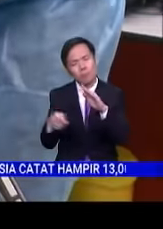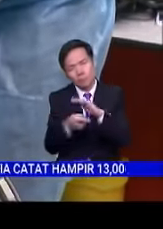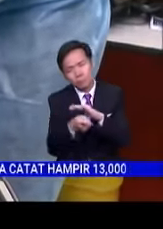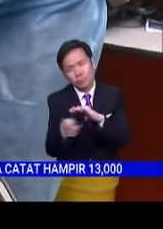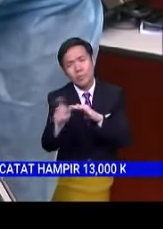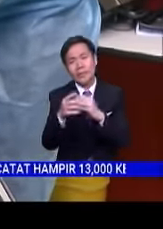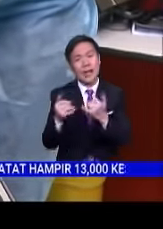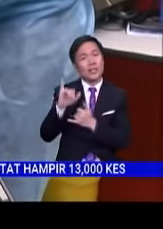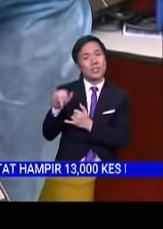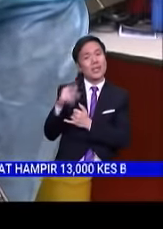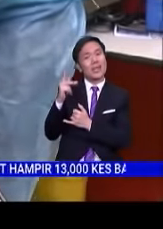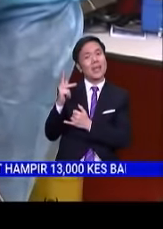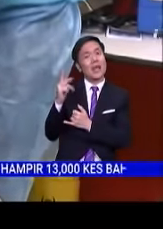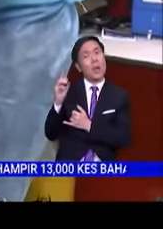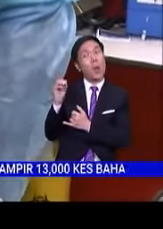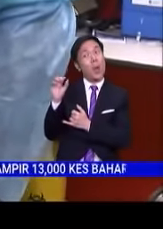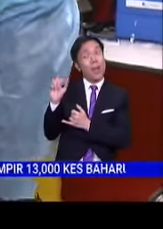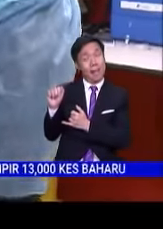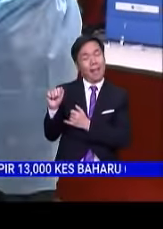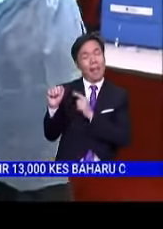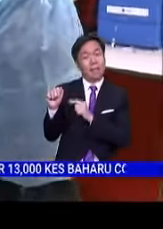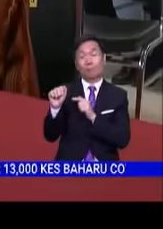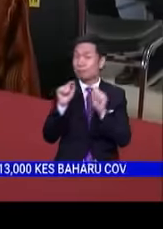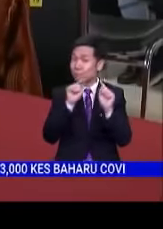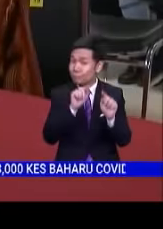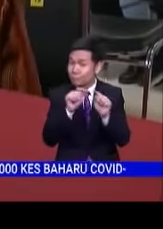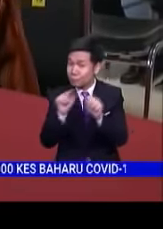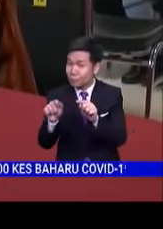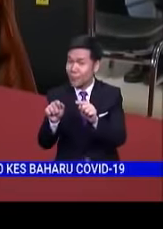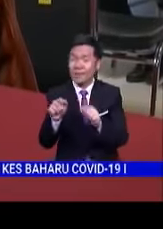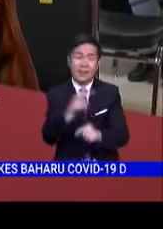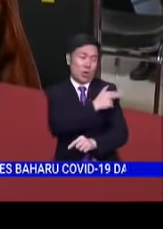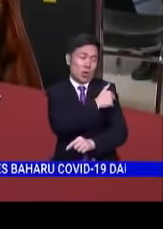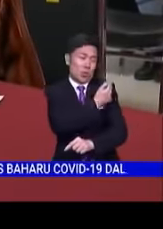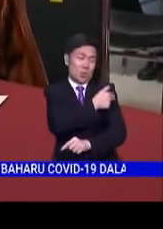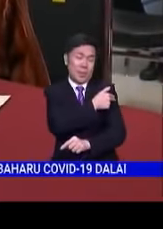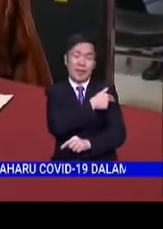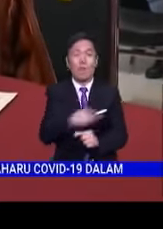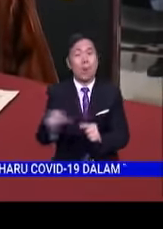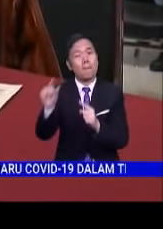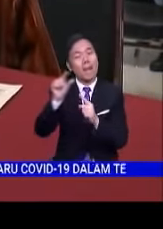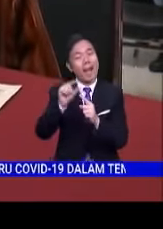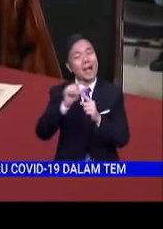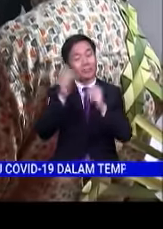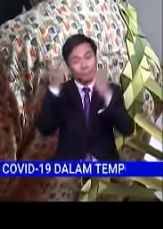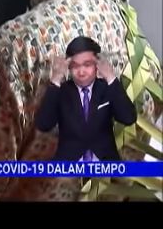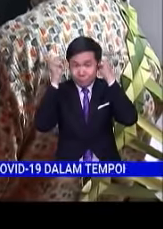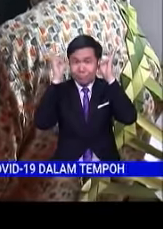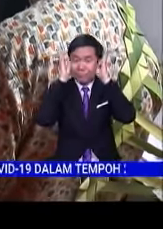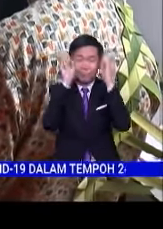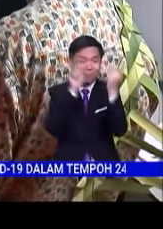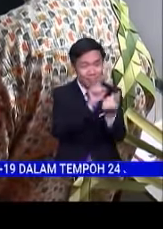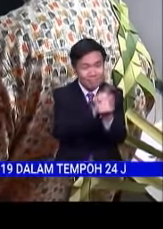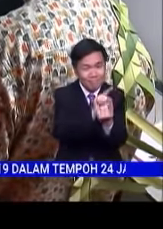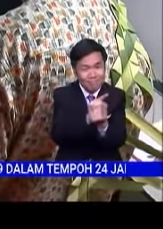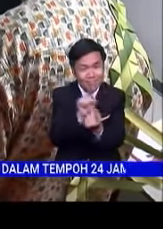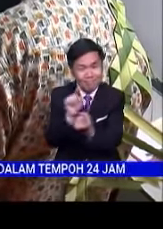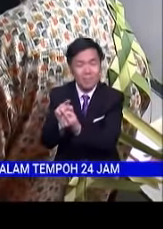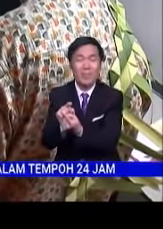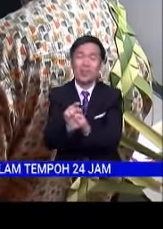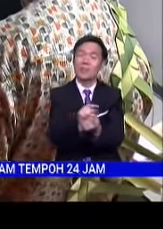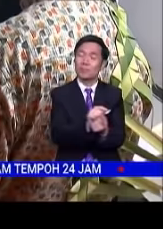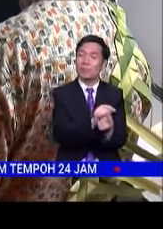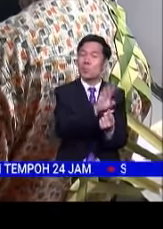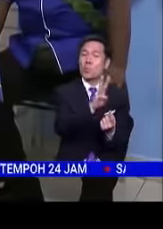ini JKOA sekali lagi turun padang ke Hospital Orang Asli Gombak bagi menyantuni 60 orang